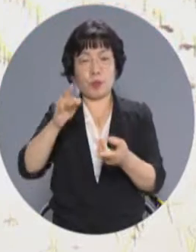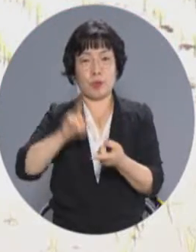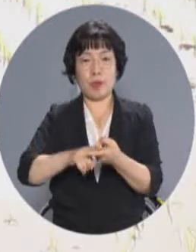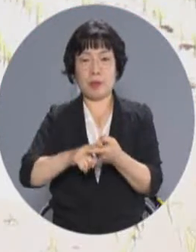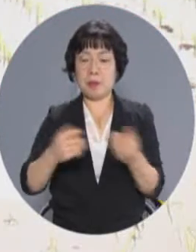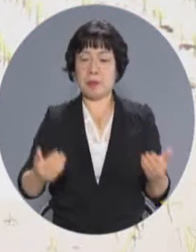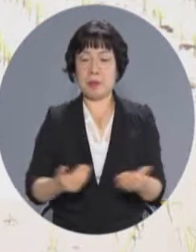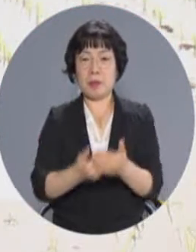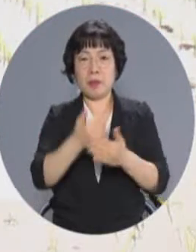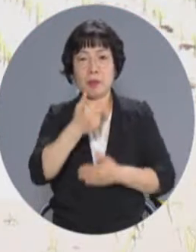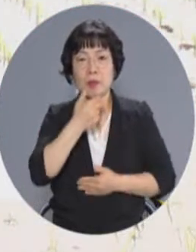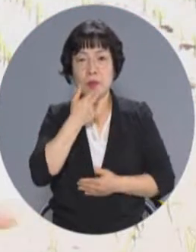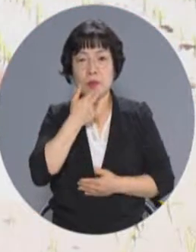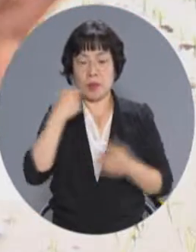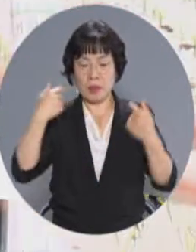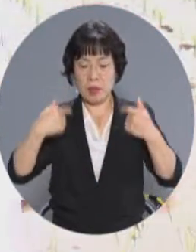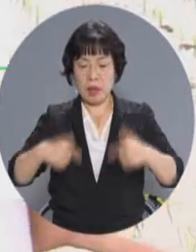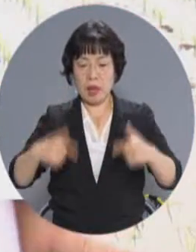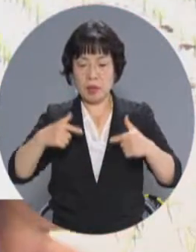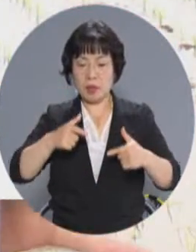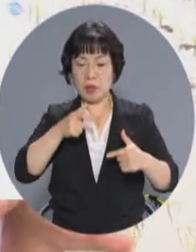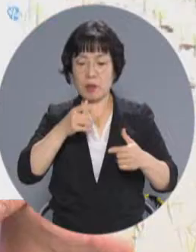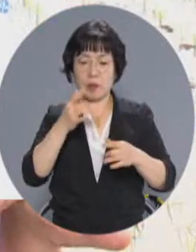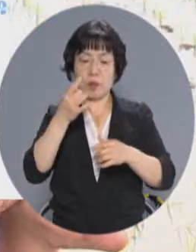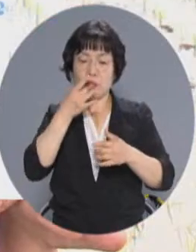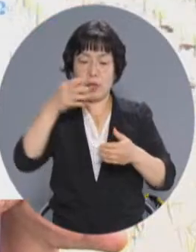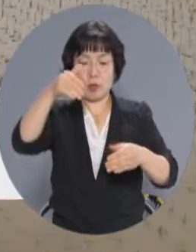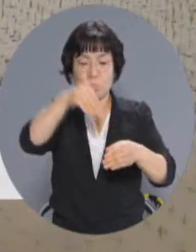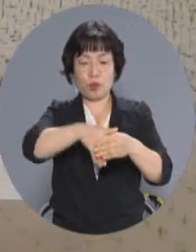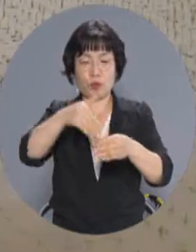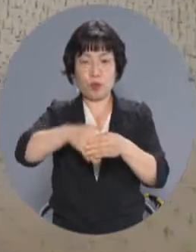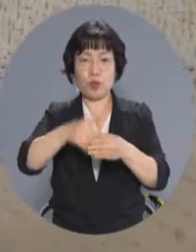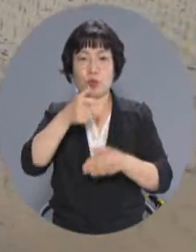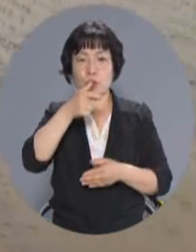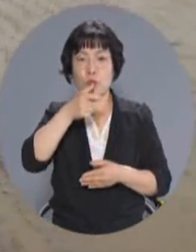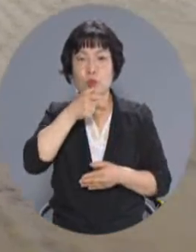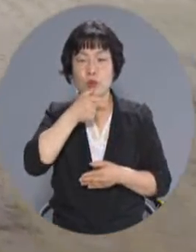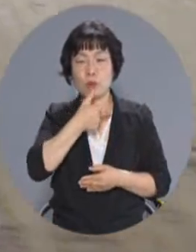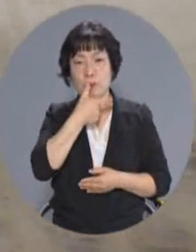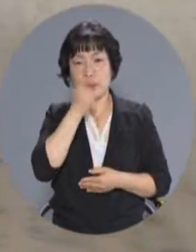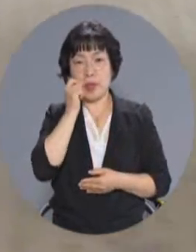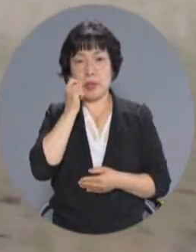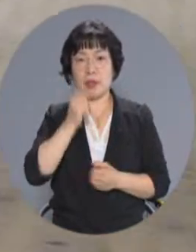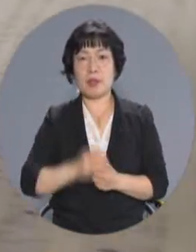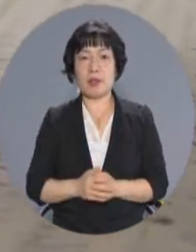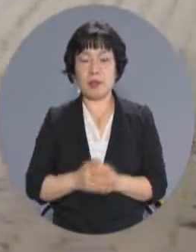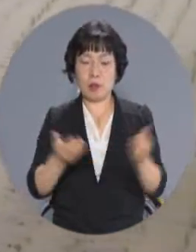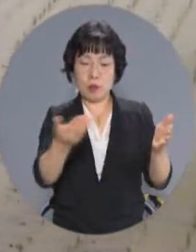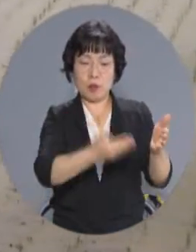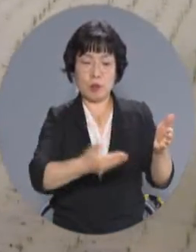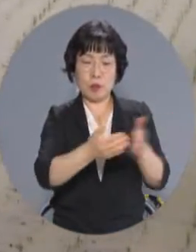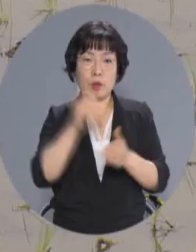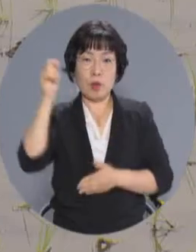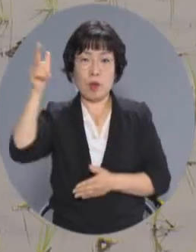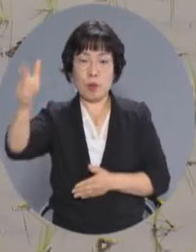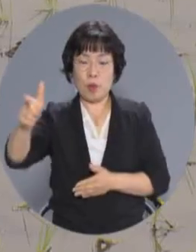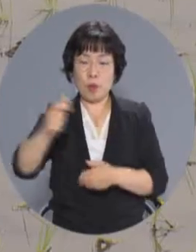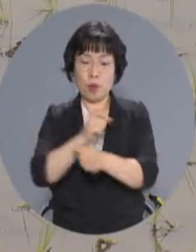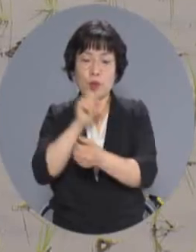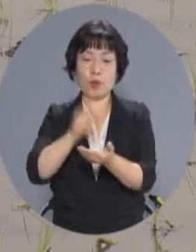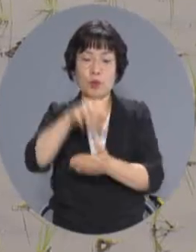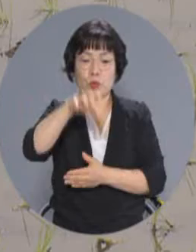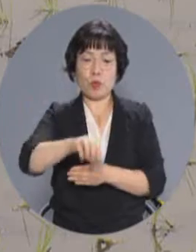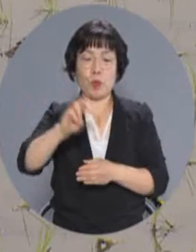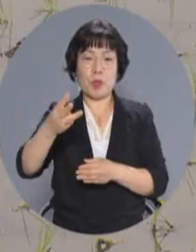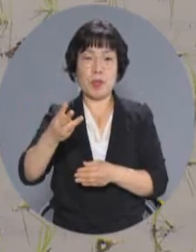때문에 항상 그 모내기철만 되면 물이 부족해요. 이 마을은 저수지에서 멀리 떨어진 축구장 300개